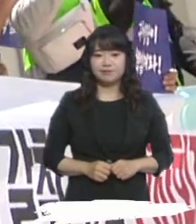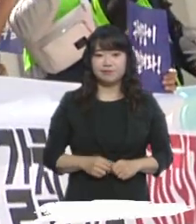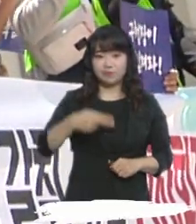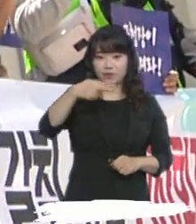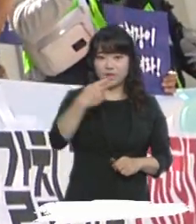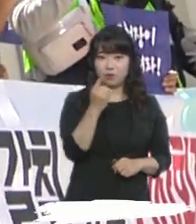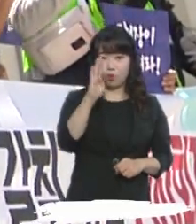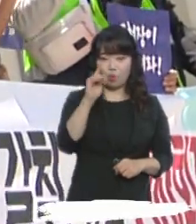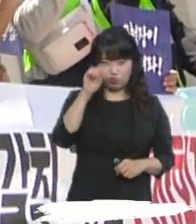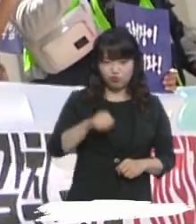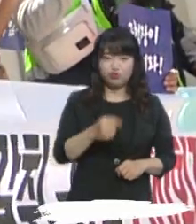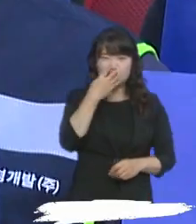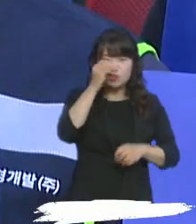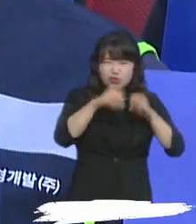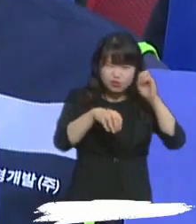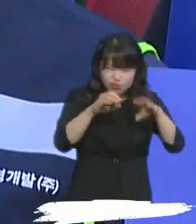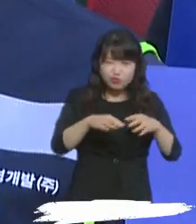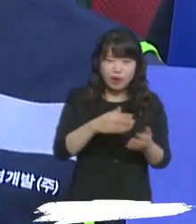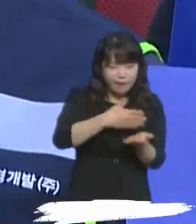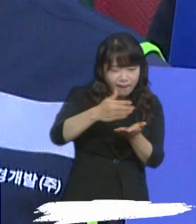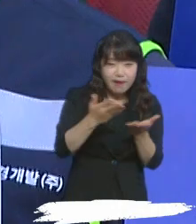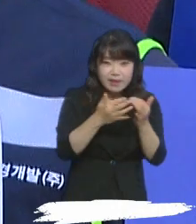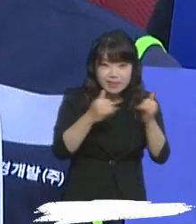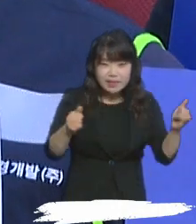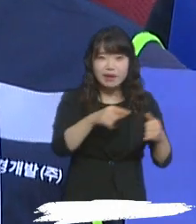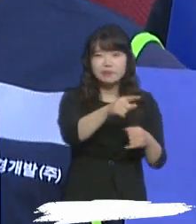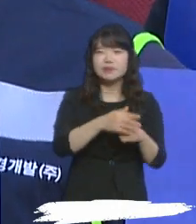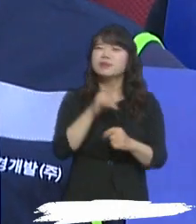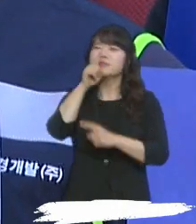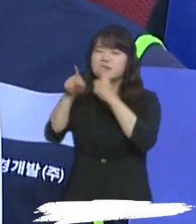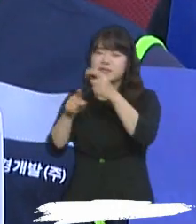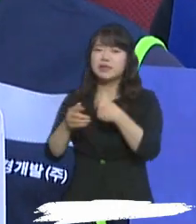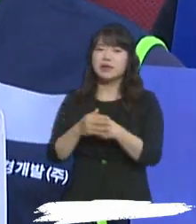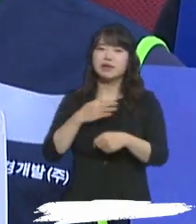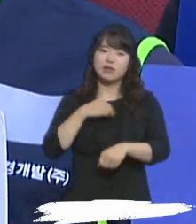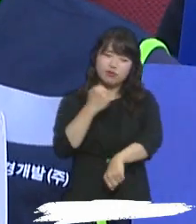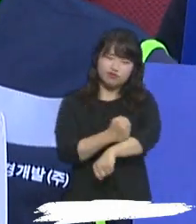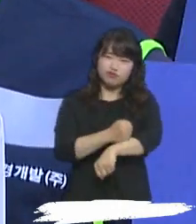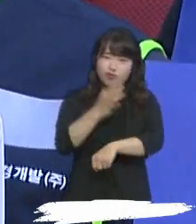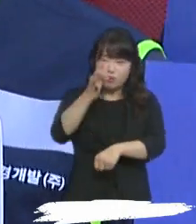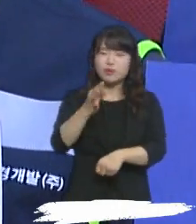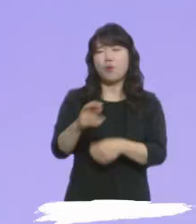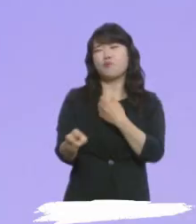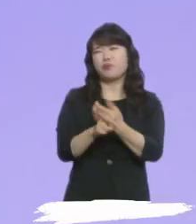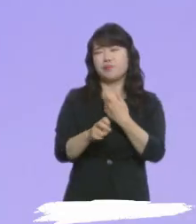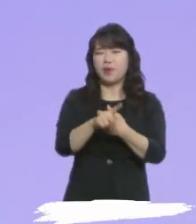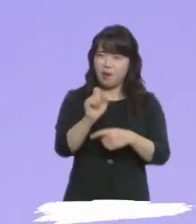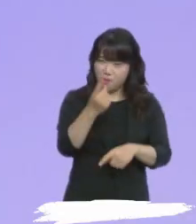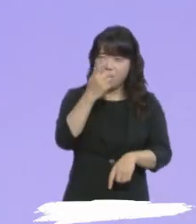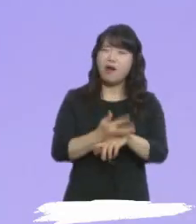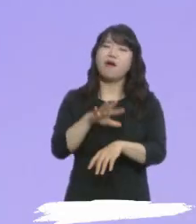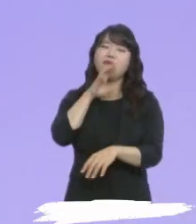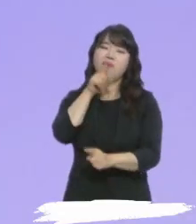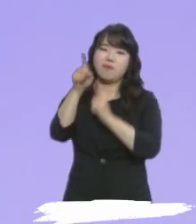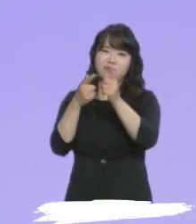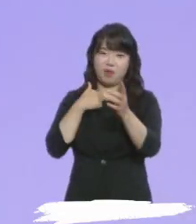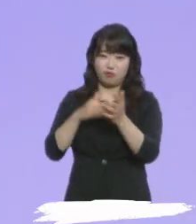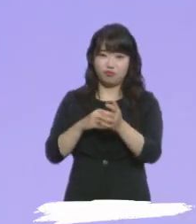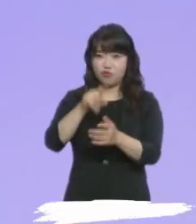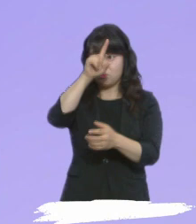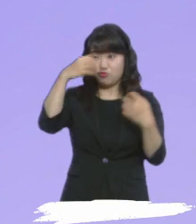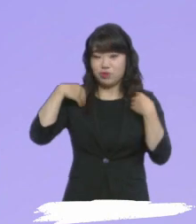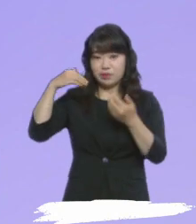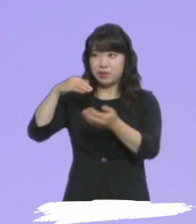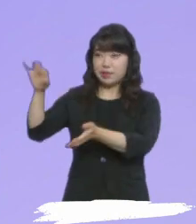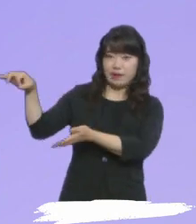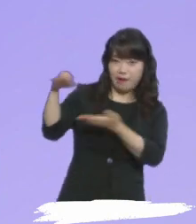도봉구의 한 청소업체 노동자들이 제기한 주민감사의 핵심은 인력비 부당 지급입니다. 구 예산으로 지급되는